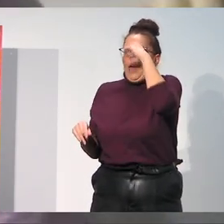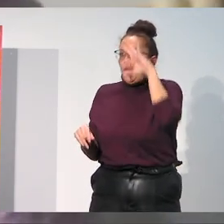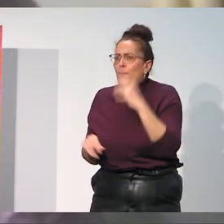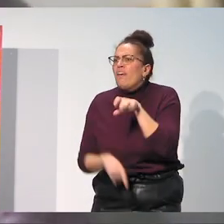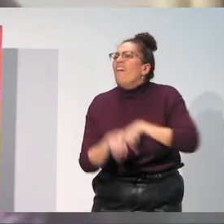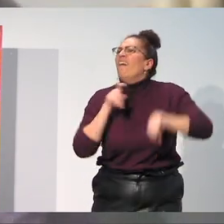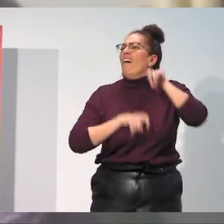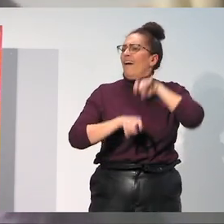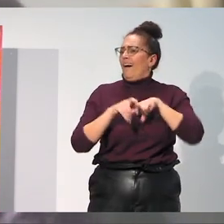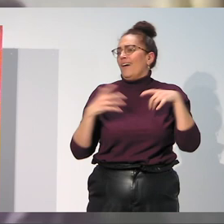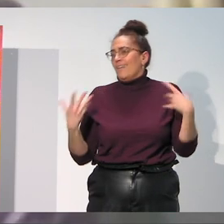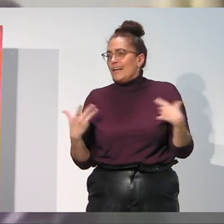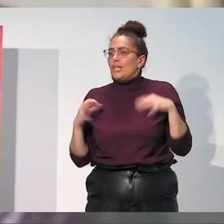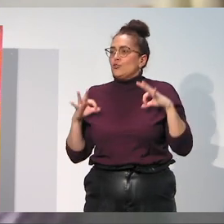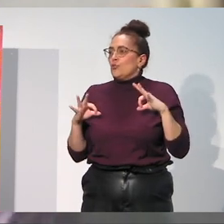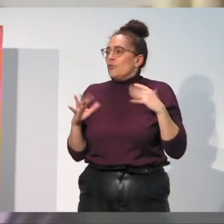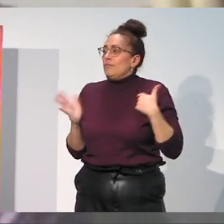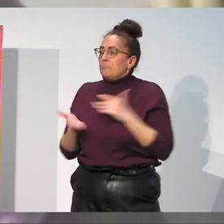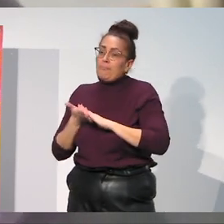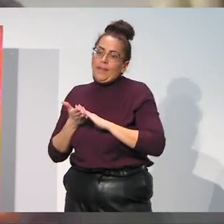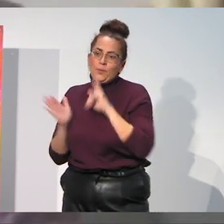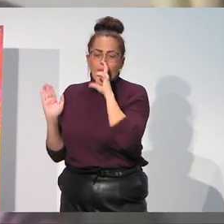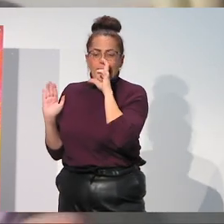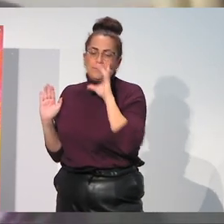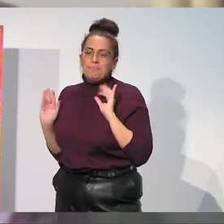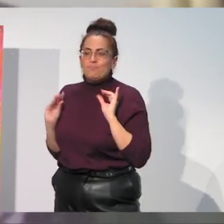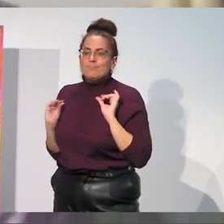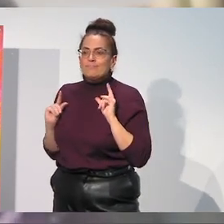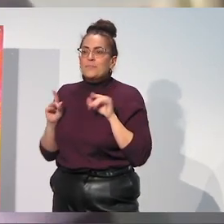je me suis permis cette coquetterie. En fait, c'est une fleur à la